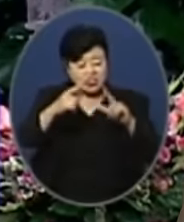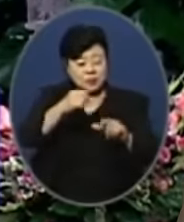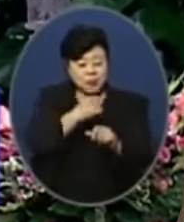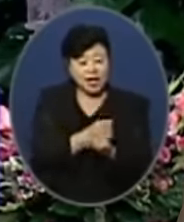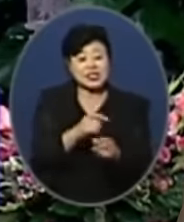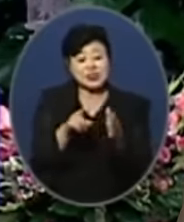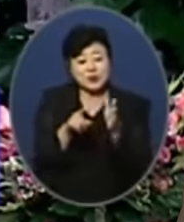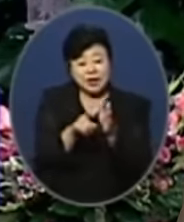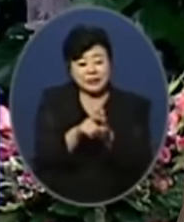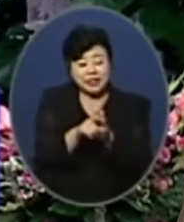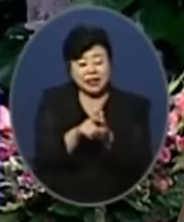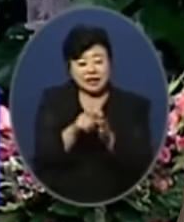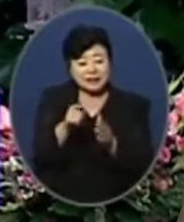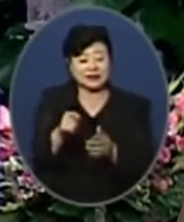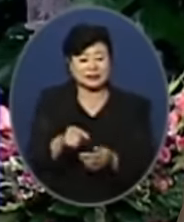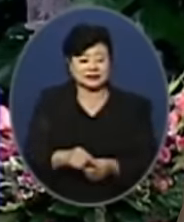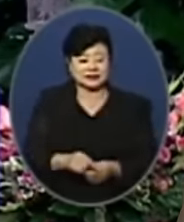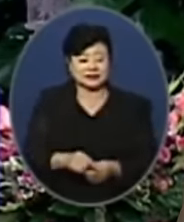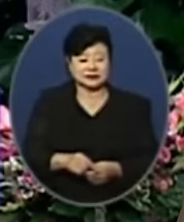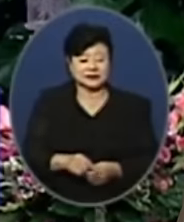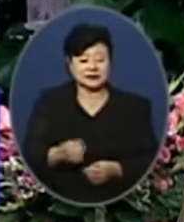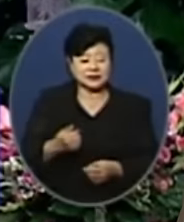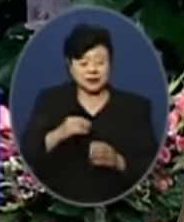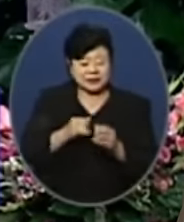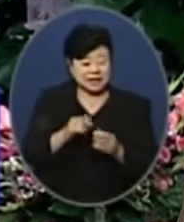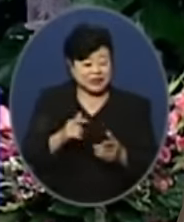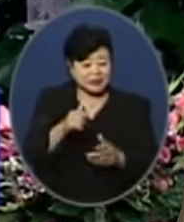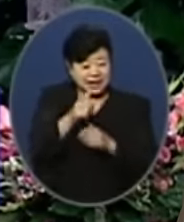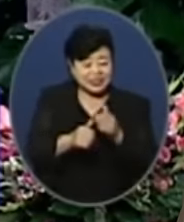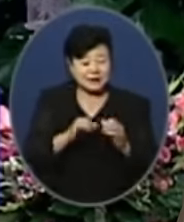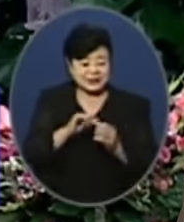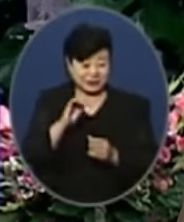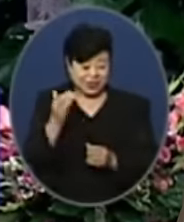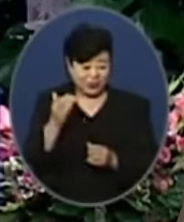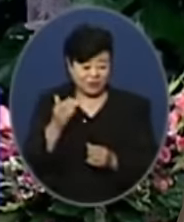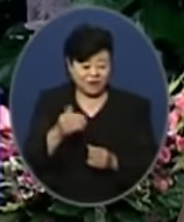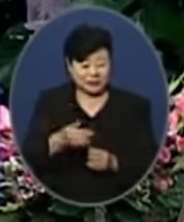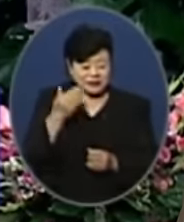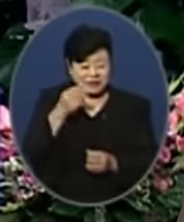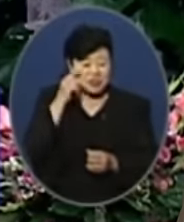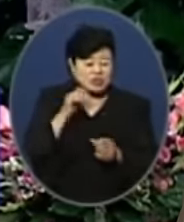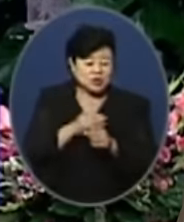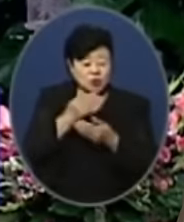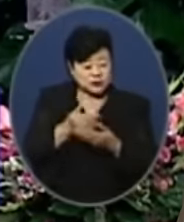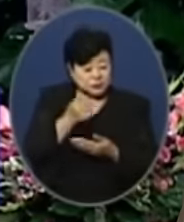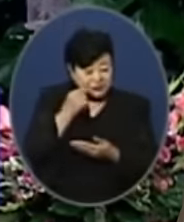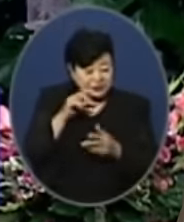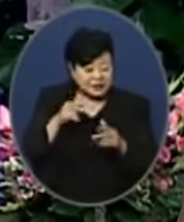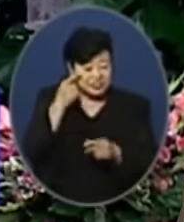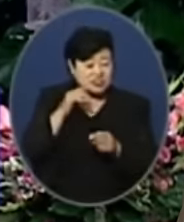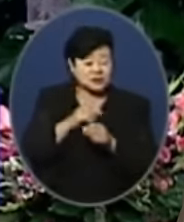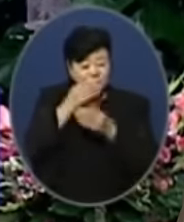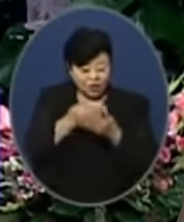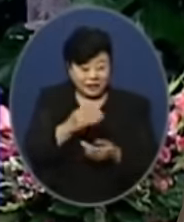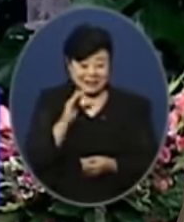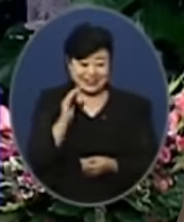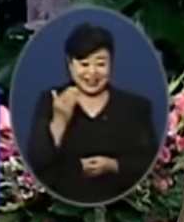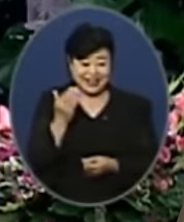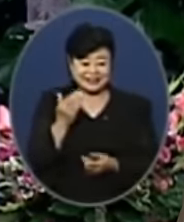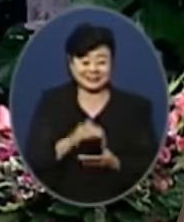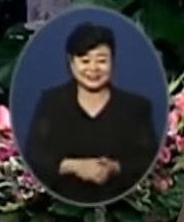선포하게 하려 하심이라. 너희가 전에는 백성이 아니더니 이는 하나님의 백성이요 전에는 긍휼을 얻지 못하였더니 이제는 긍휼을 얻은 자라.